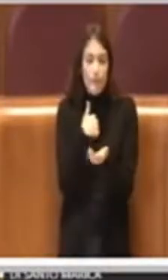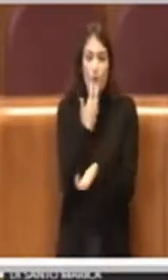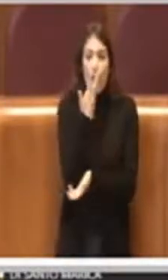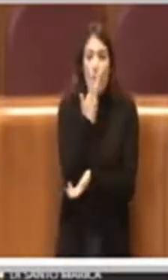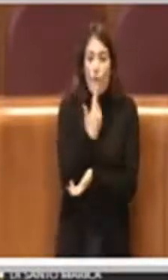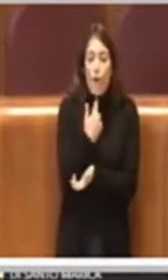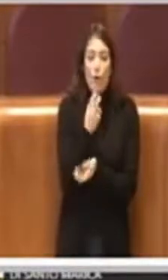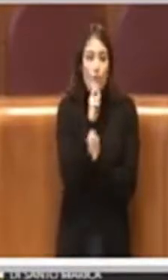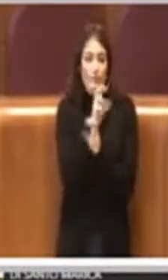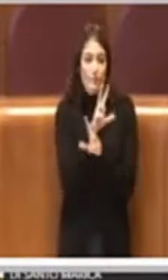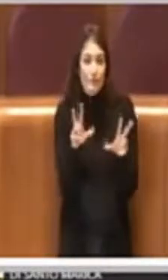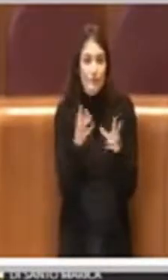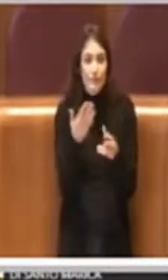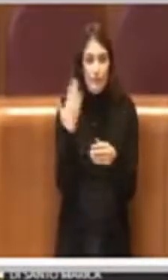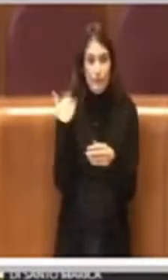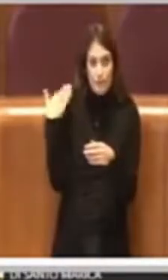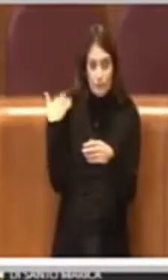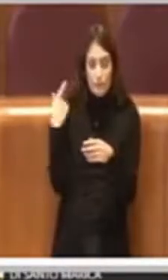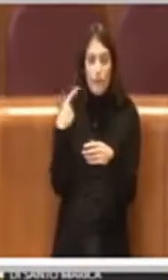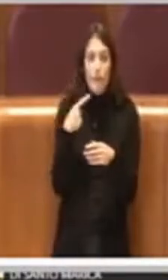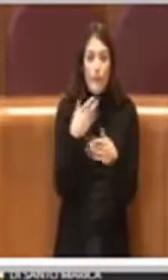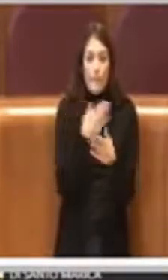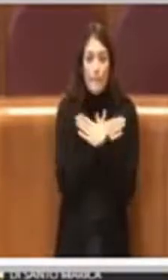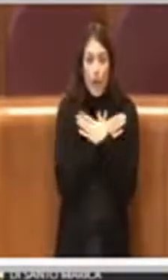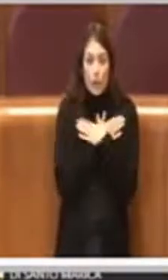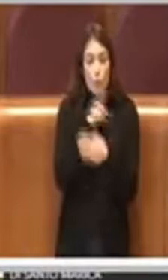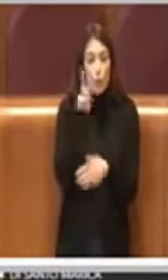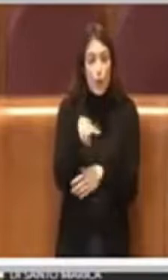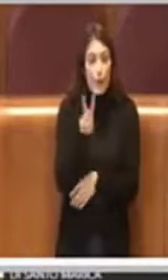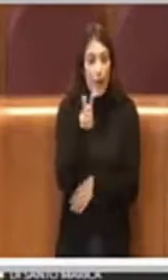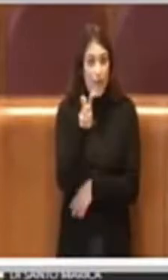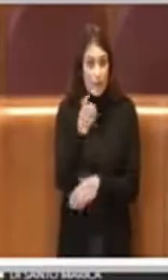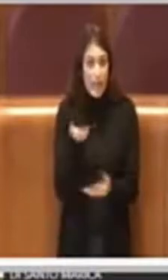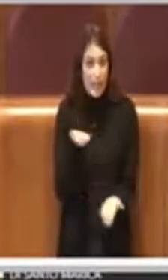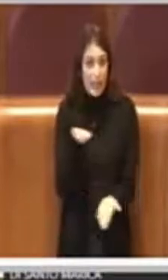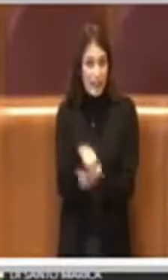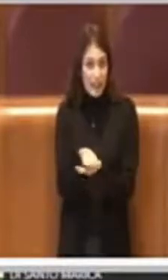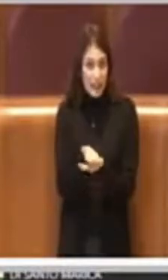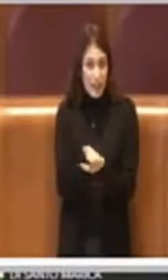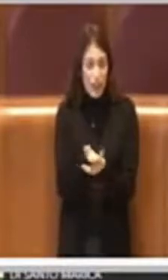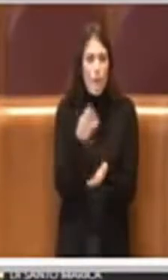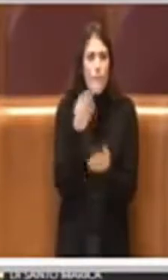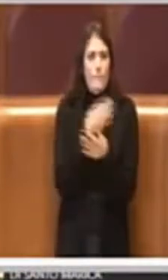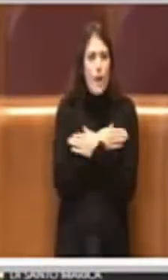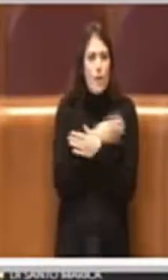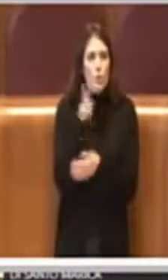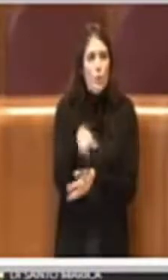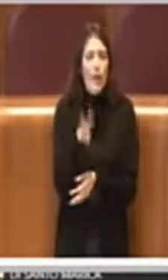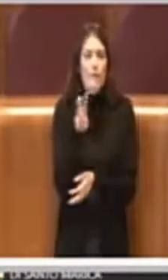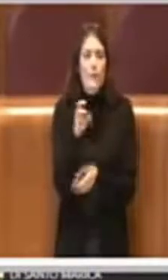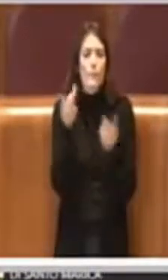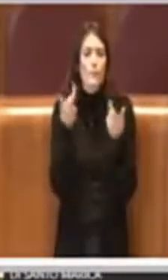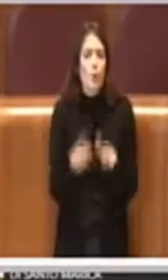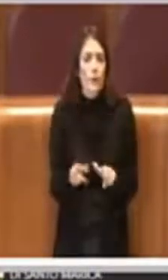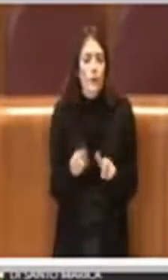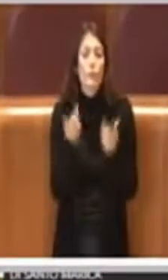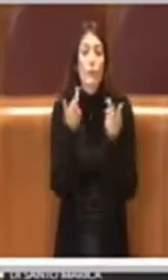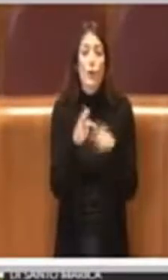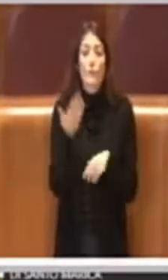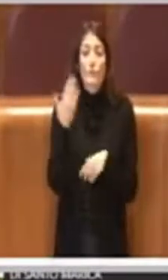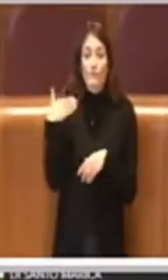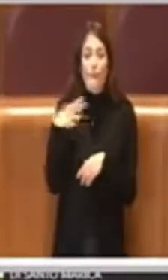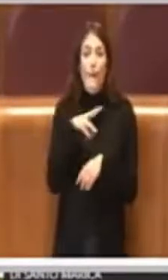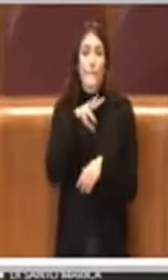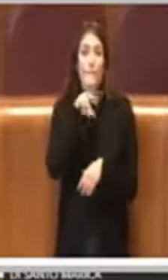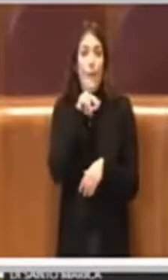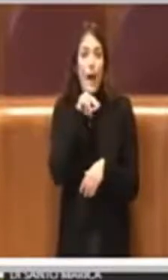far presente, a maggio 2020. Perché è stata presentata a maggio 2020? Perché a marzo si è